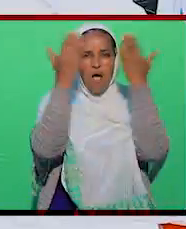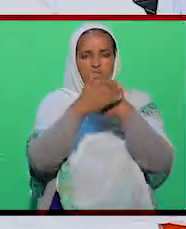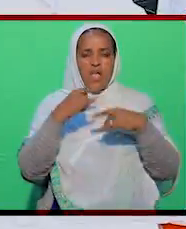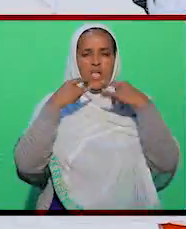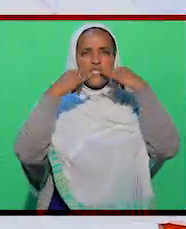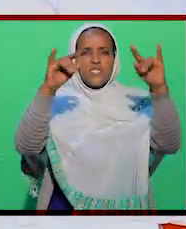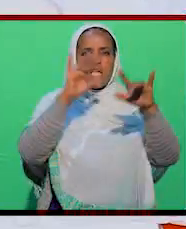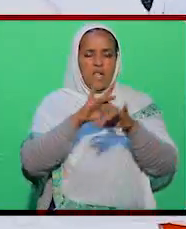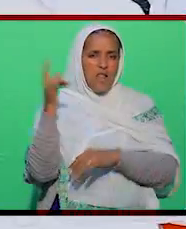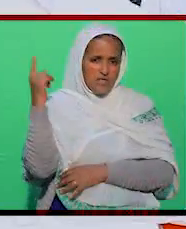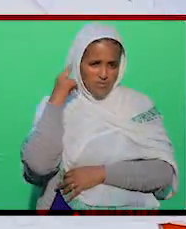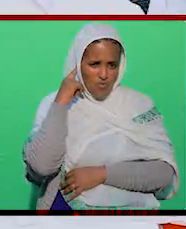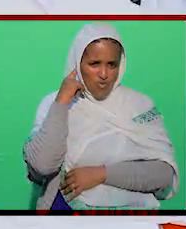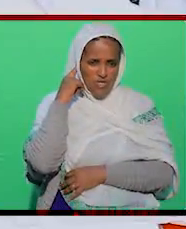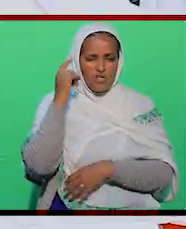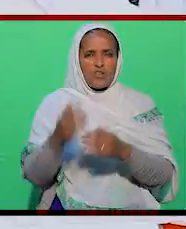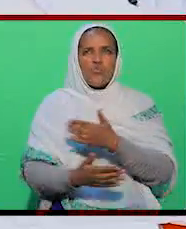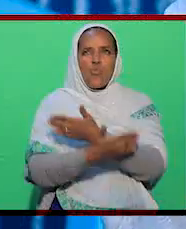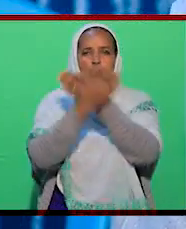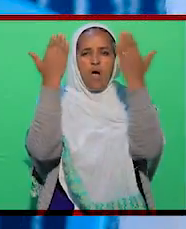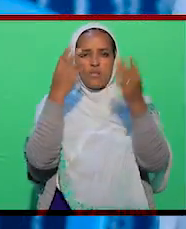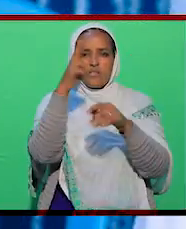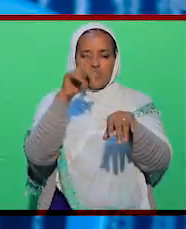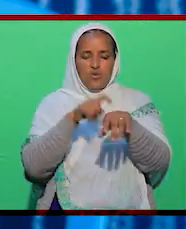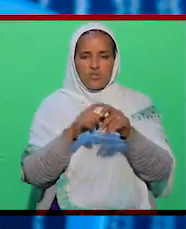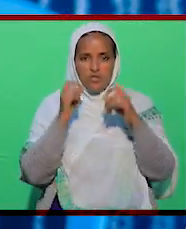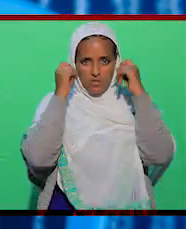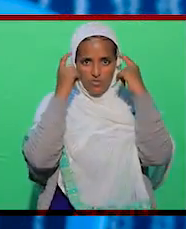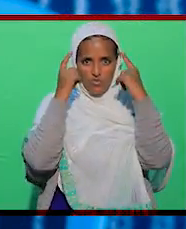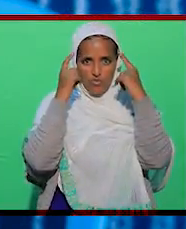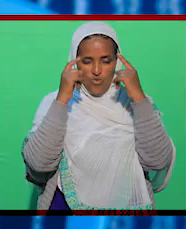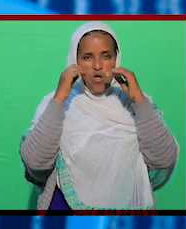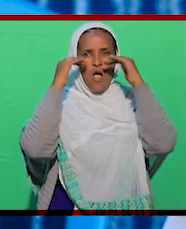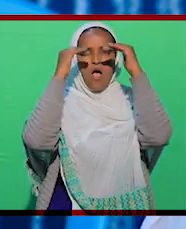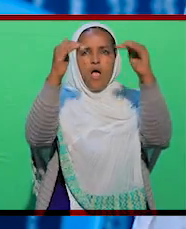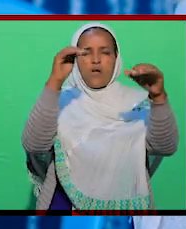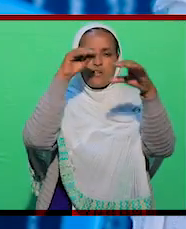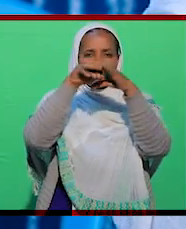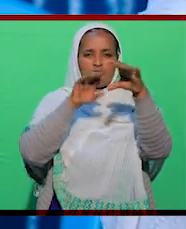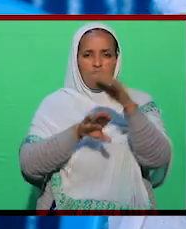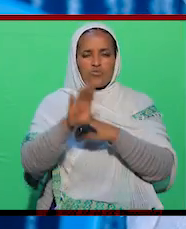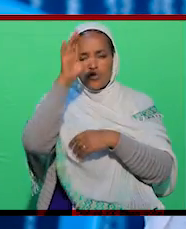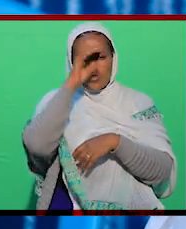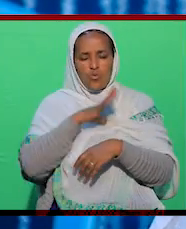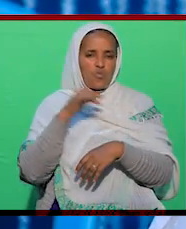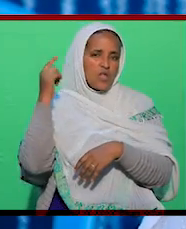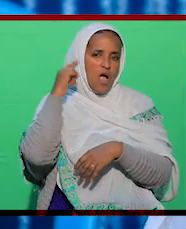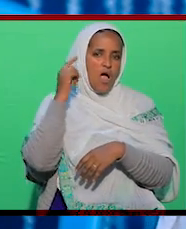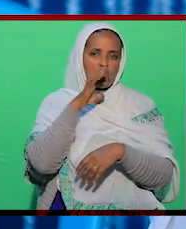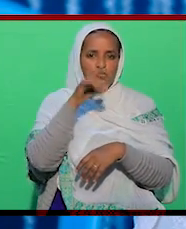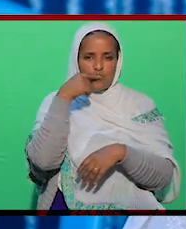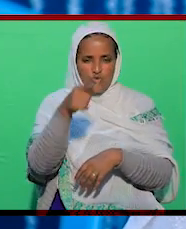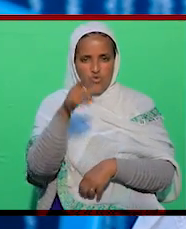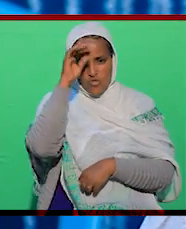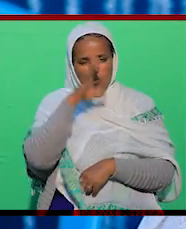ልክ ማታ ዜና ላይ የሰማውን ልክ ጠዋት 12 ሰዓት ተነስቶ አዳራሽ ውስጥ ገብቶ